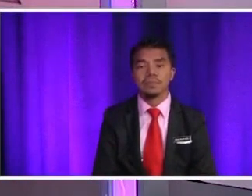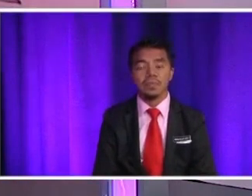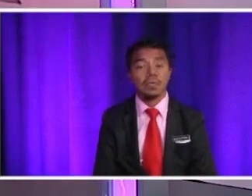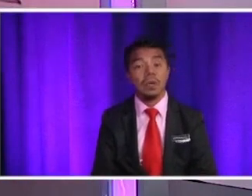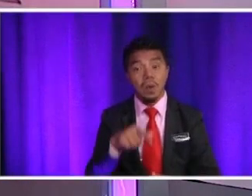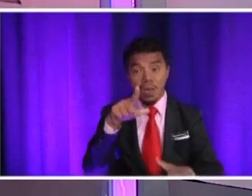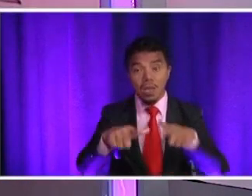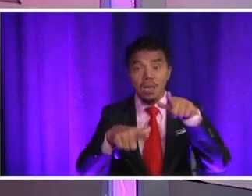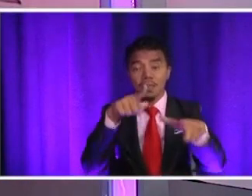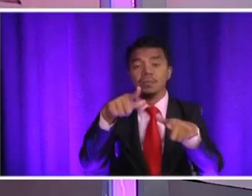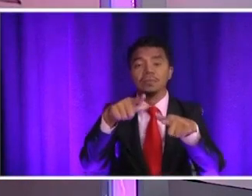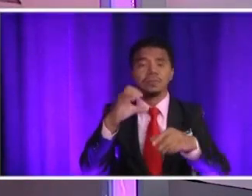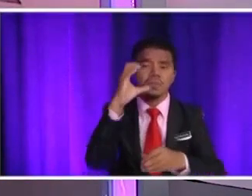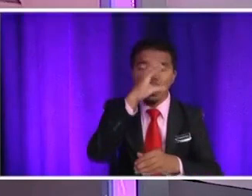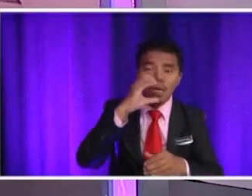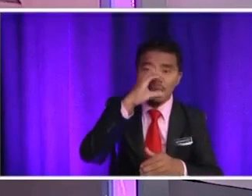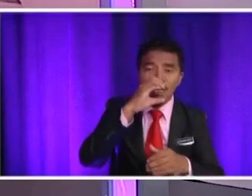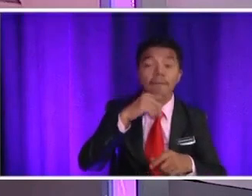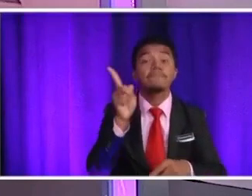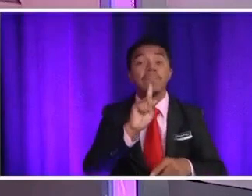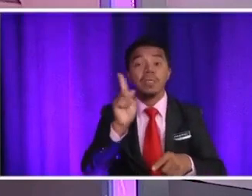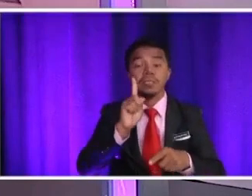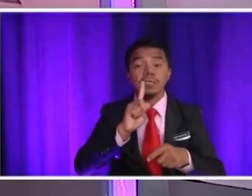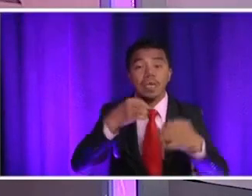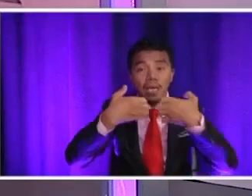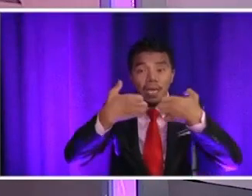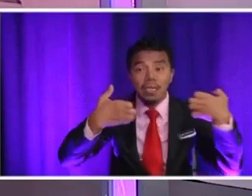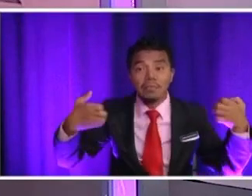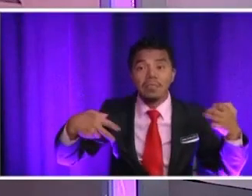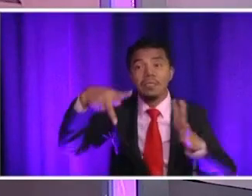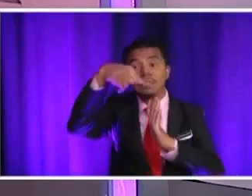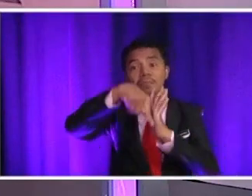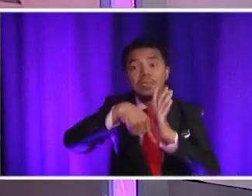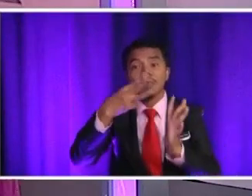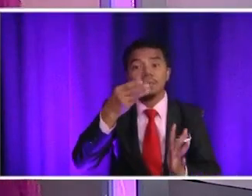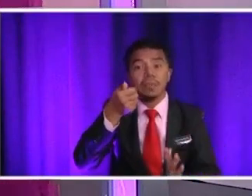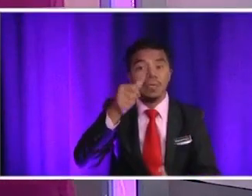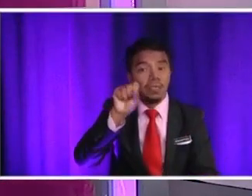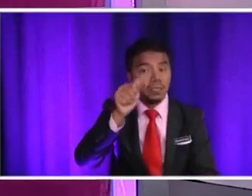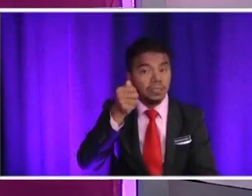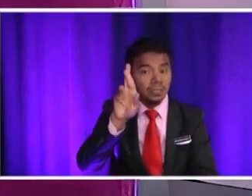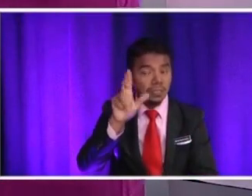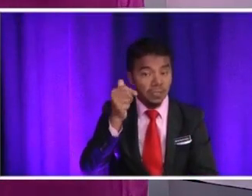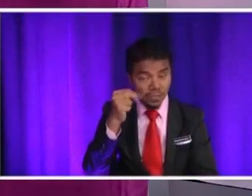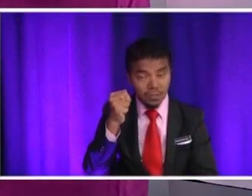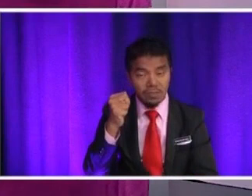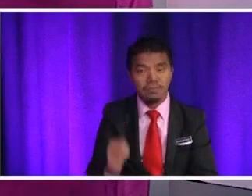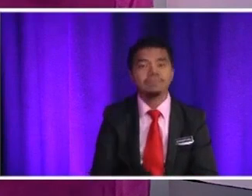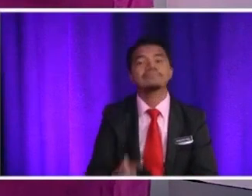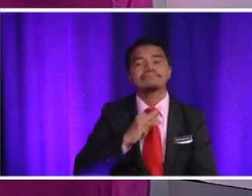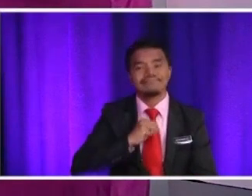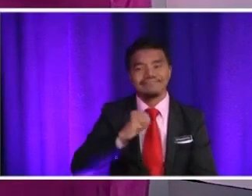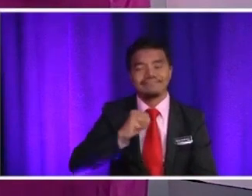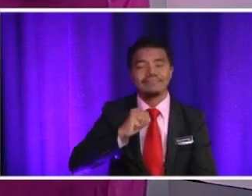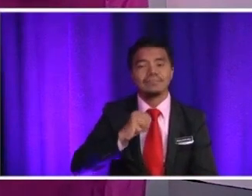dulu. Dalam soalan itu, mana elemen pemasaran? Jadi, masing-masing dah dapat. Jadi,